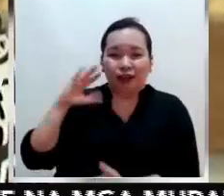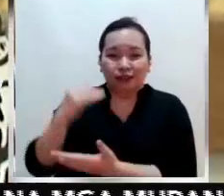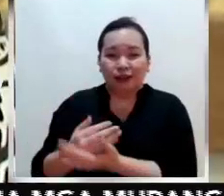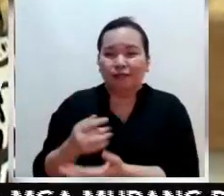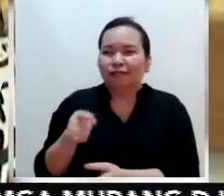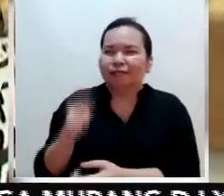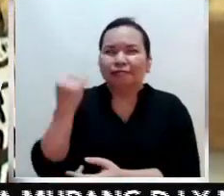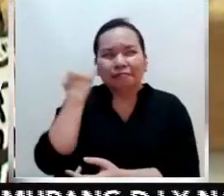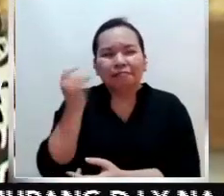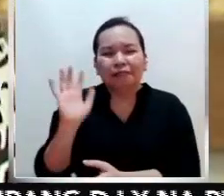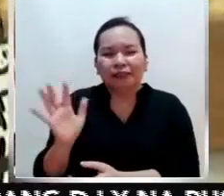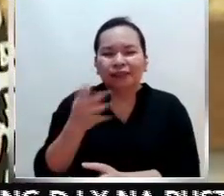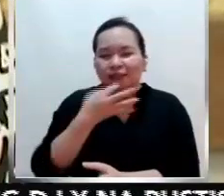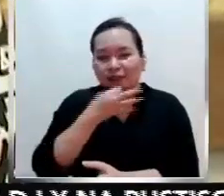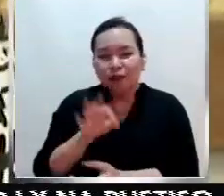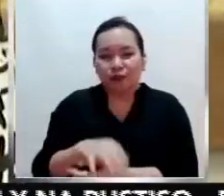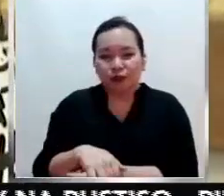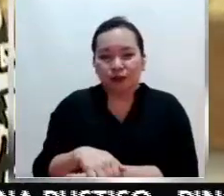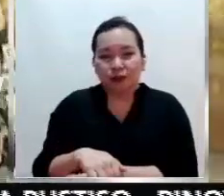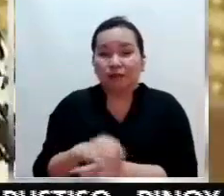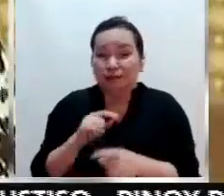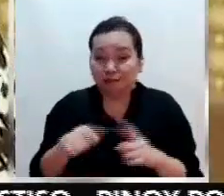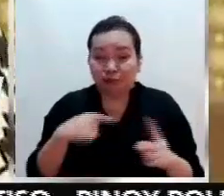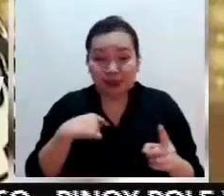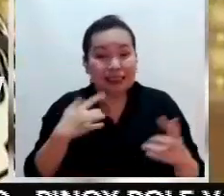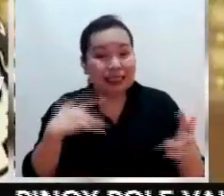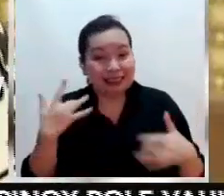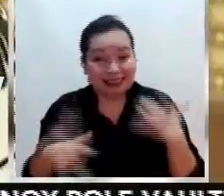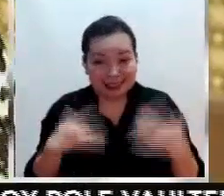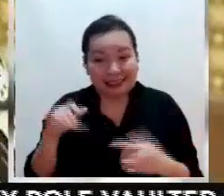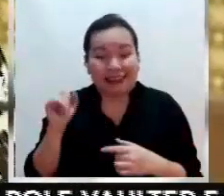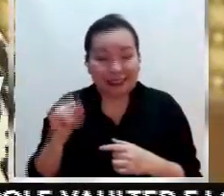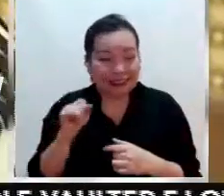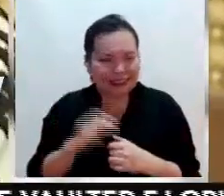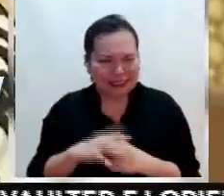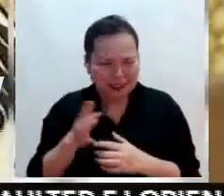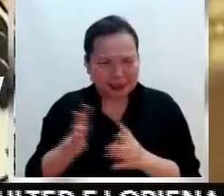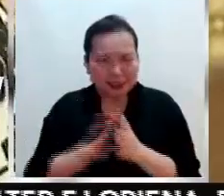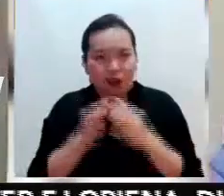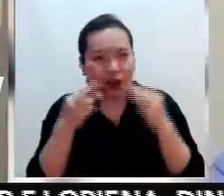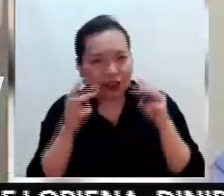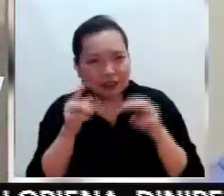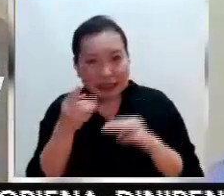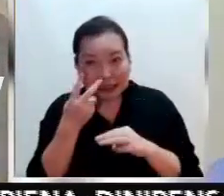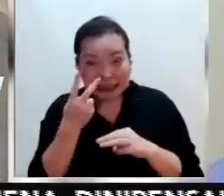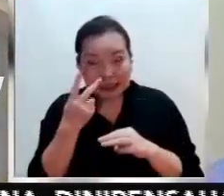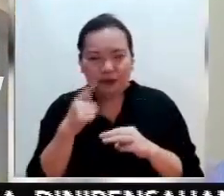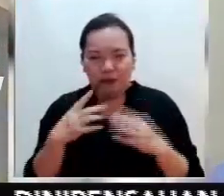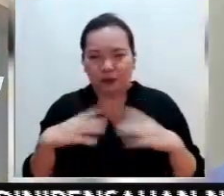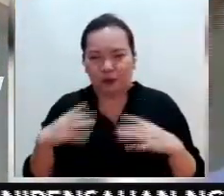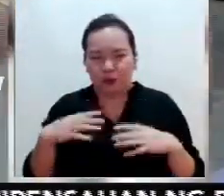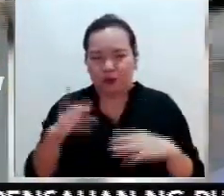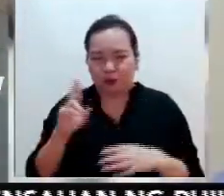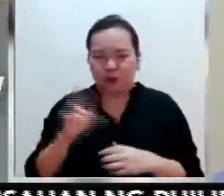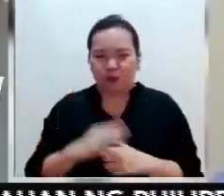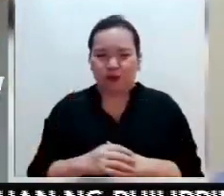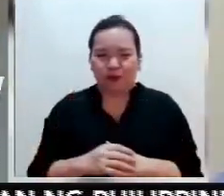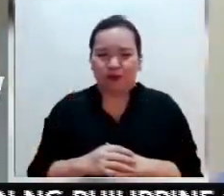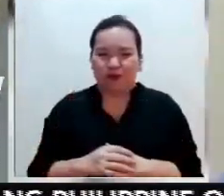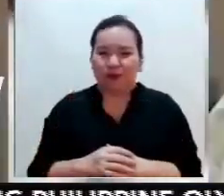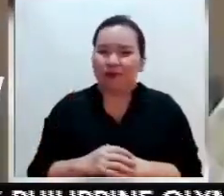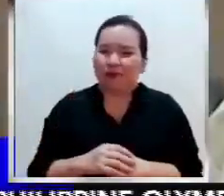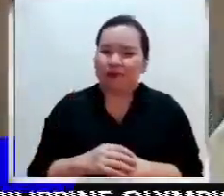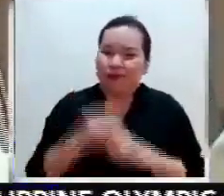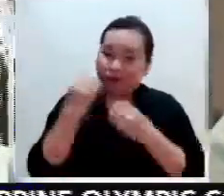naiisip. Pero excited na excited kami. Abangan na lang nila kung ano yung magiging costume. Aubrey Carantel,